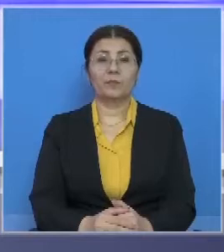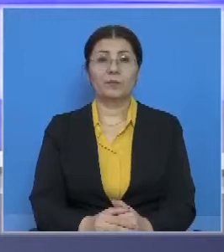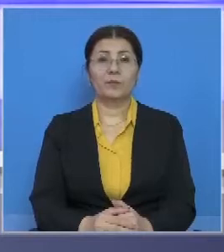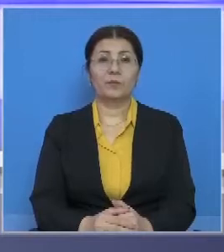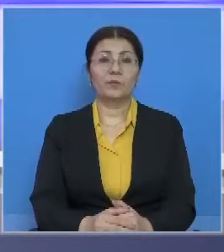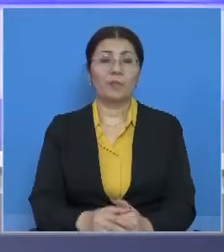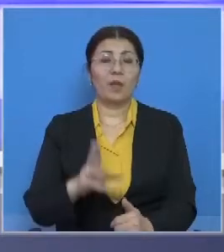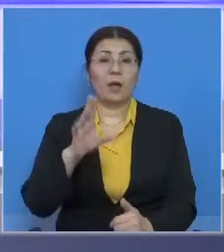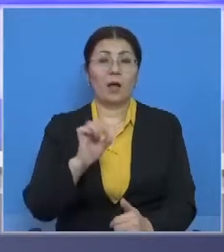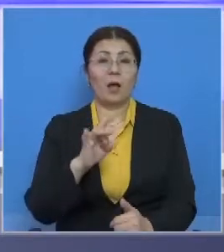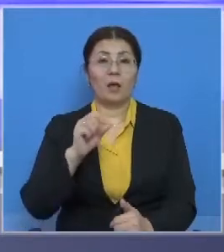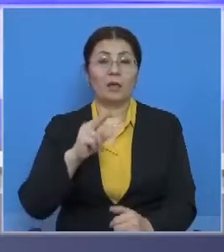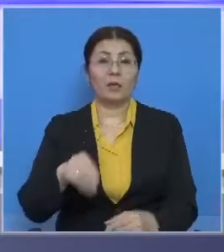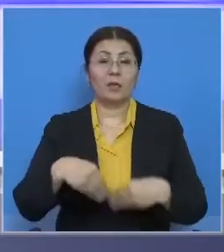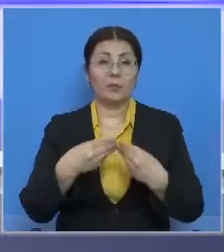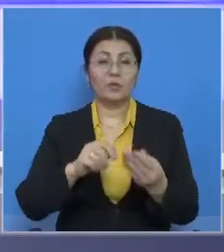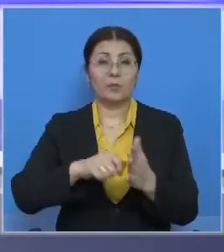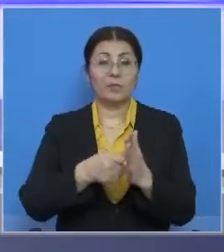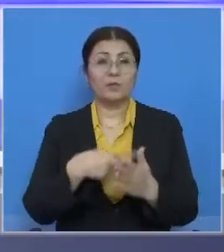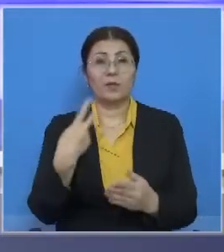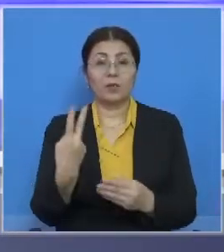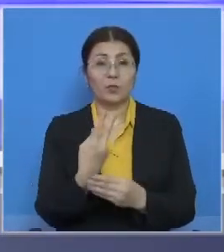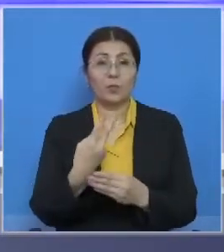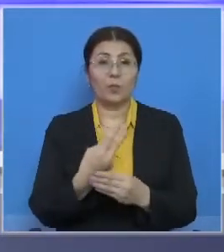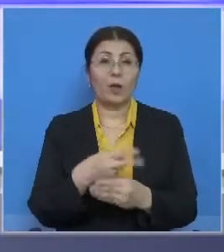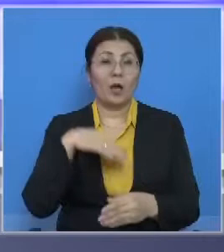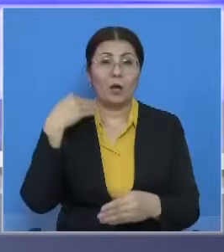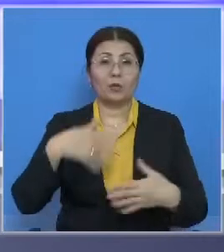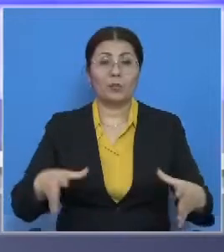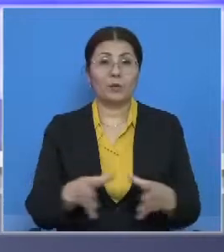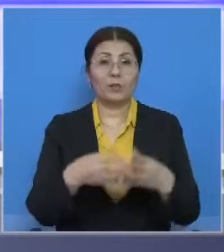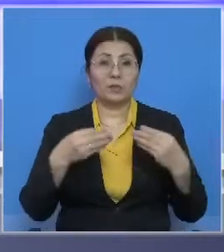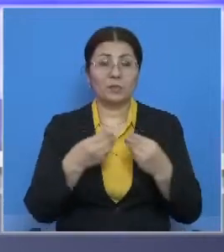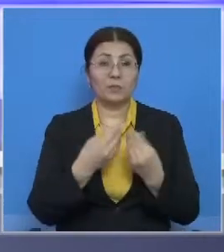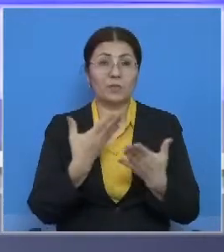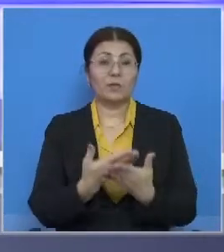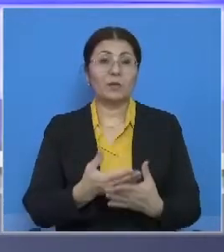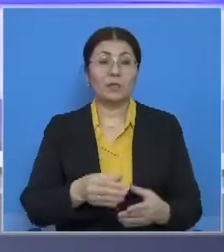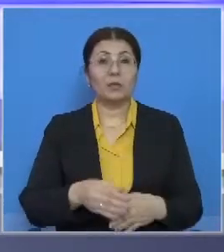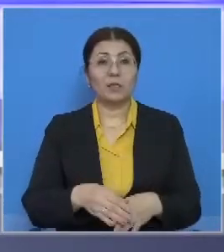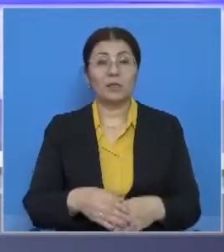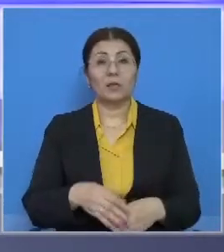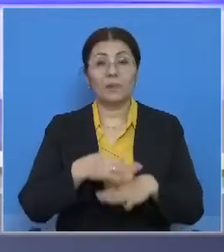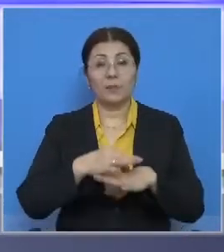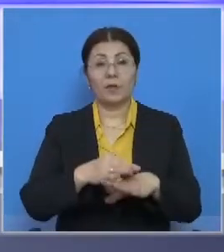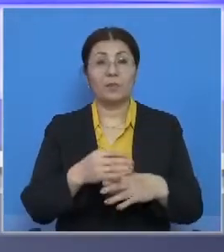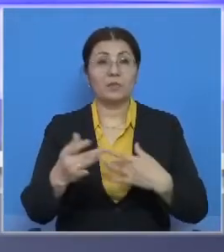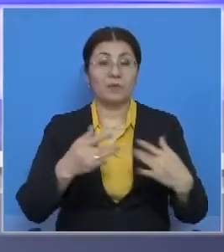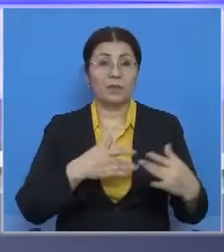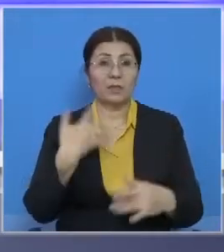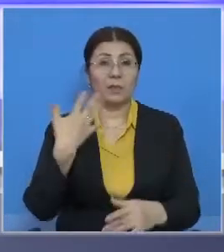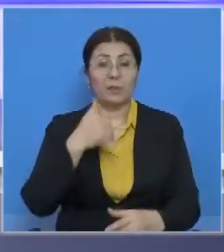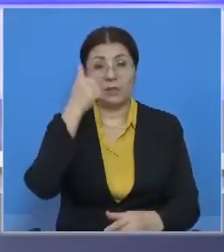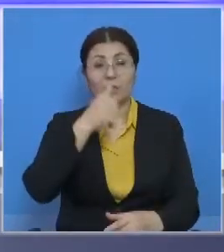Фонд «Харикет» вручил ключи от квартир двум актюбинским семьям. Накануне организация устроила праздничный вечер по случаю своего